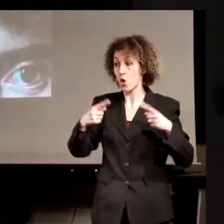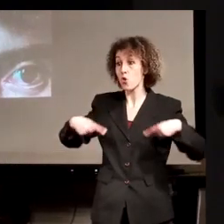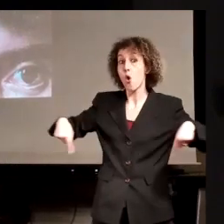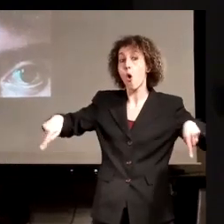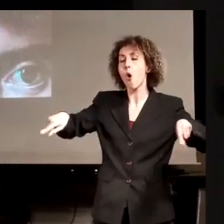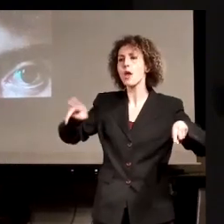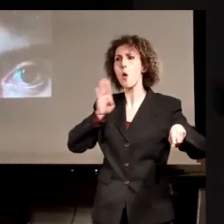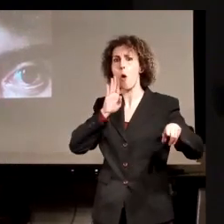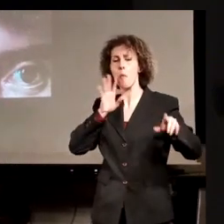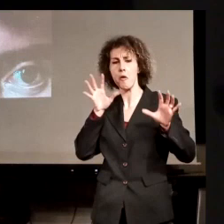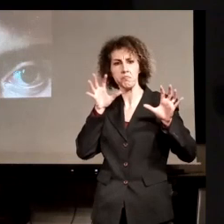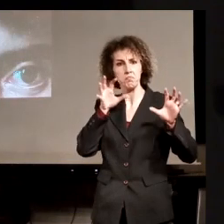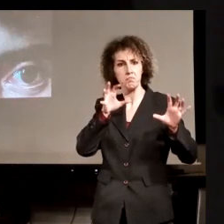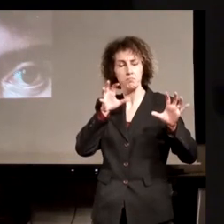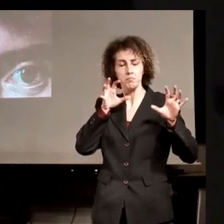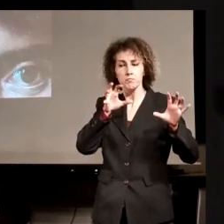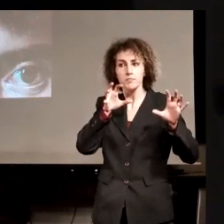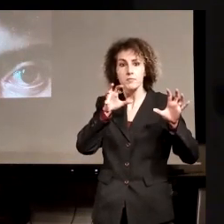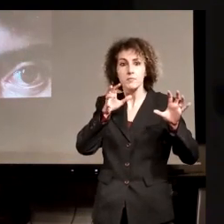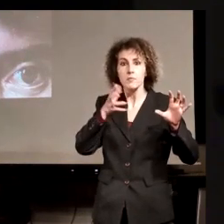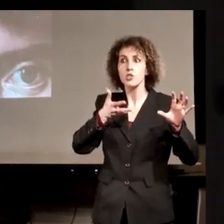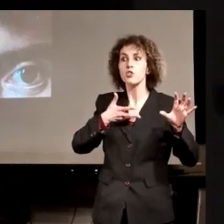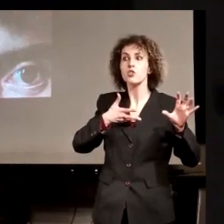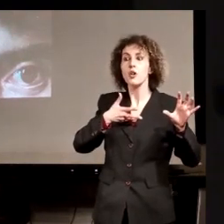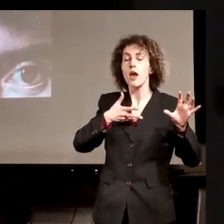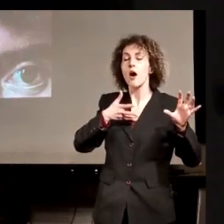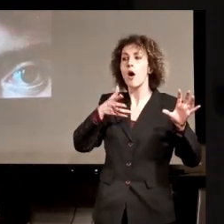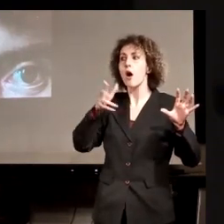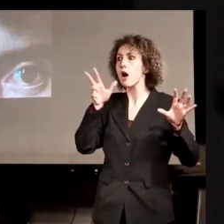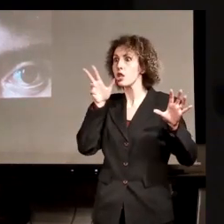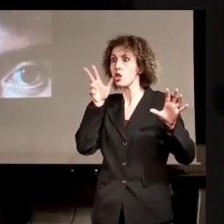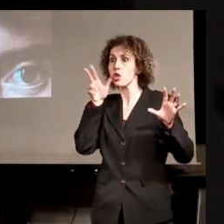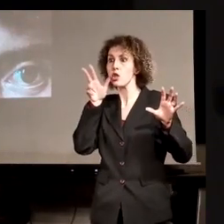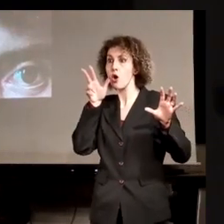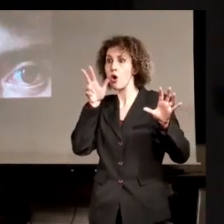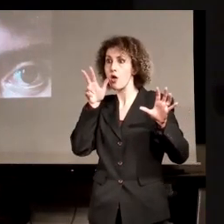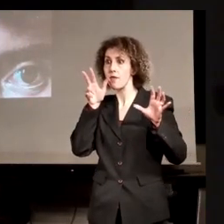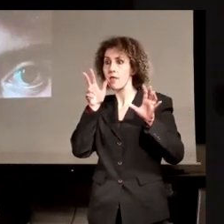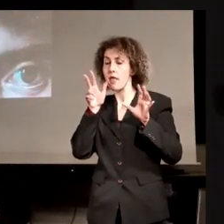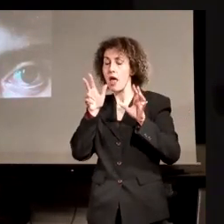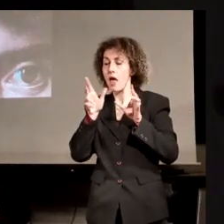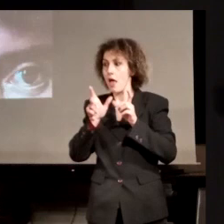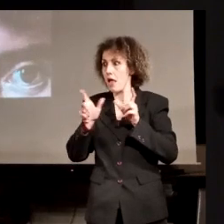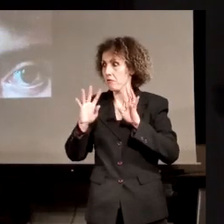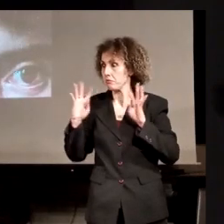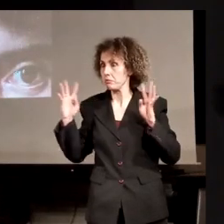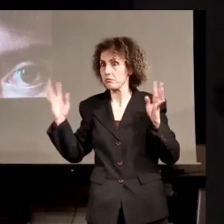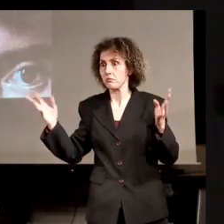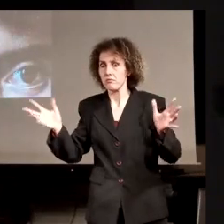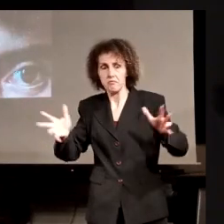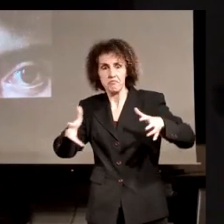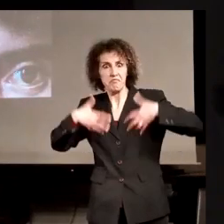dovere però avevamo il nostro bel da fare a tenerlo lontano dalle grinfie delle donne infuriate come